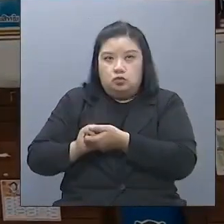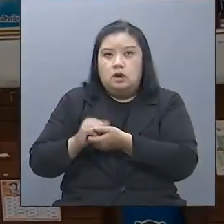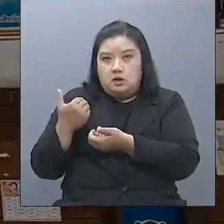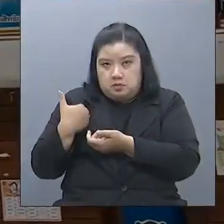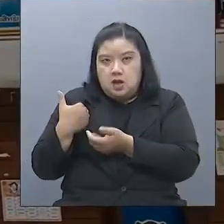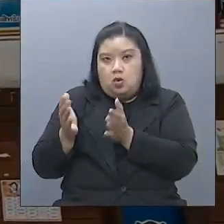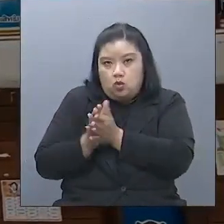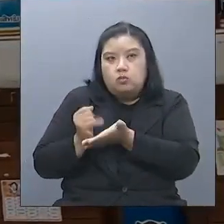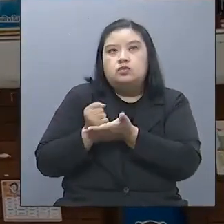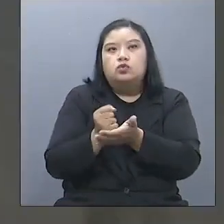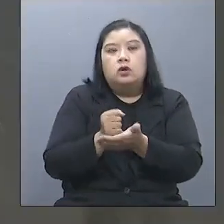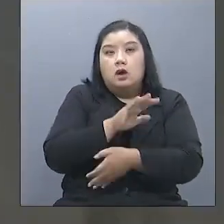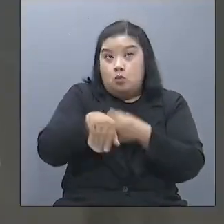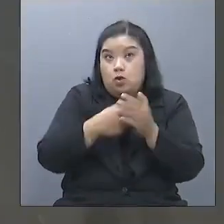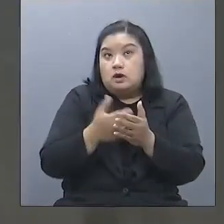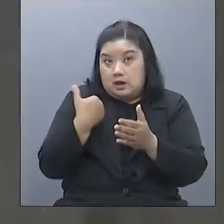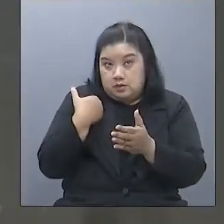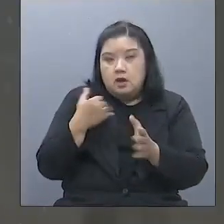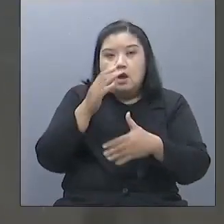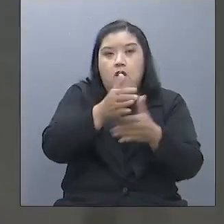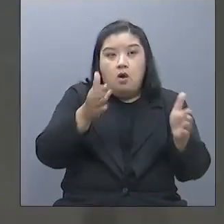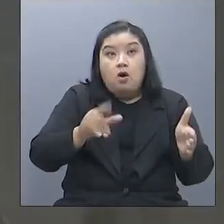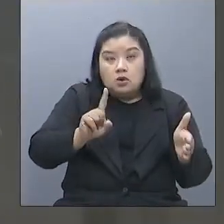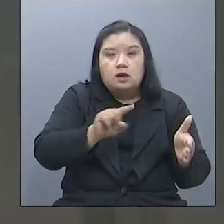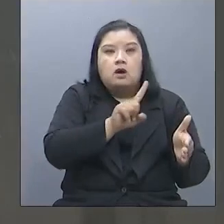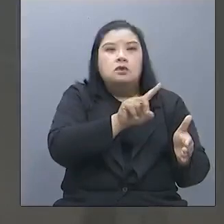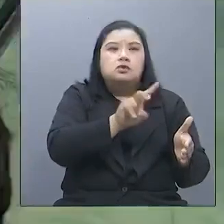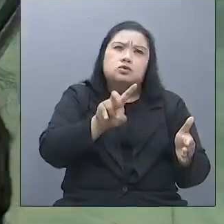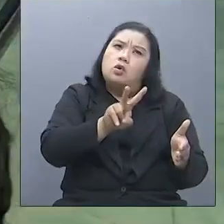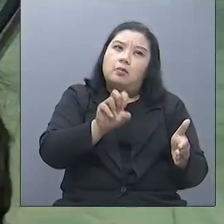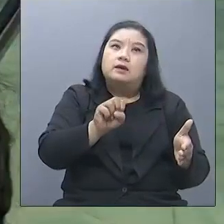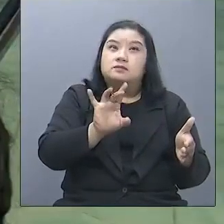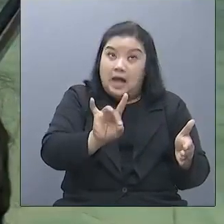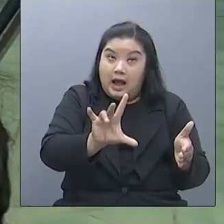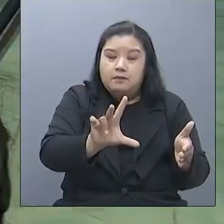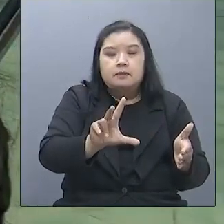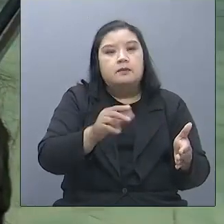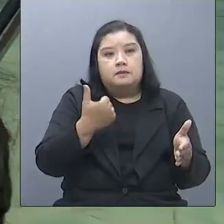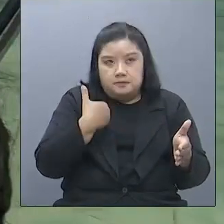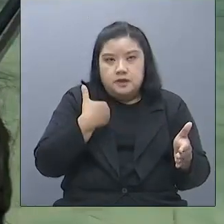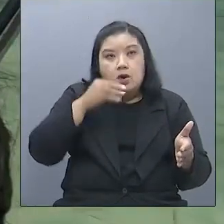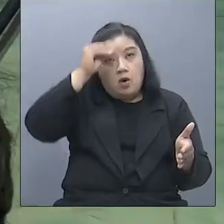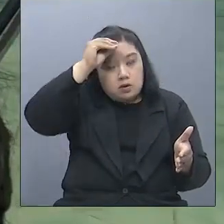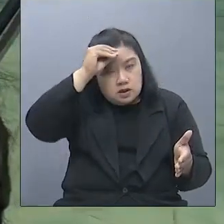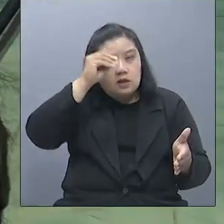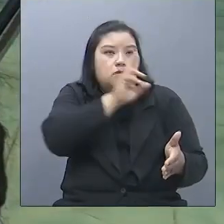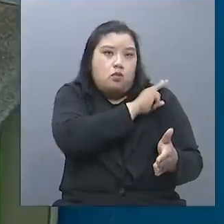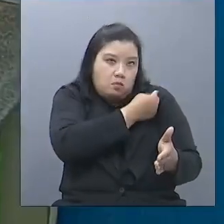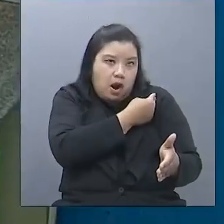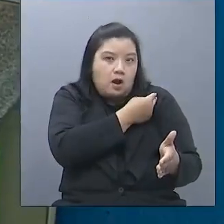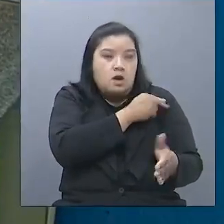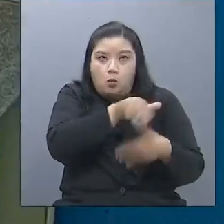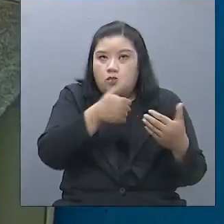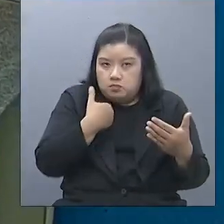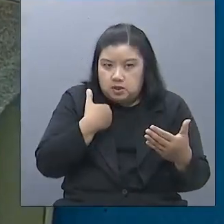งานค่ะได้ห้องปลอดฝุ่น183ห้องอยู่ในโรงพยาบาลและสถานบริการสาธารณสุข140ห้อง